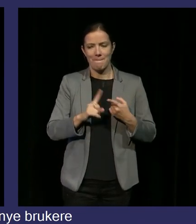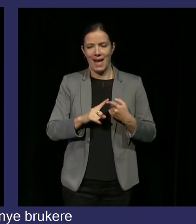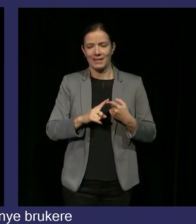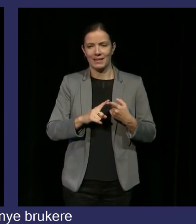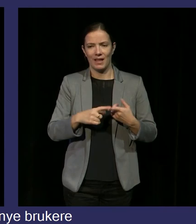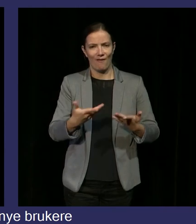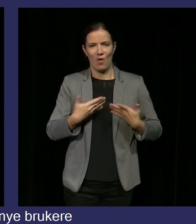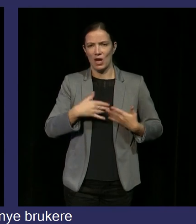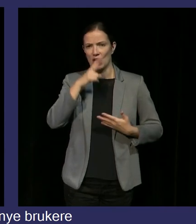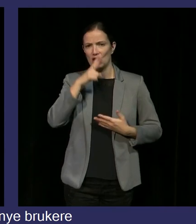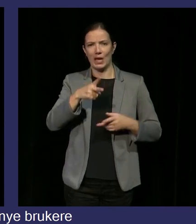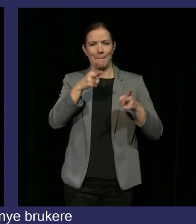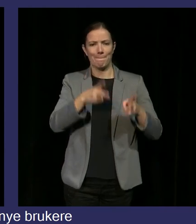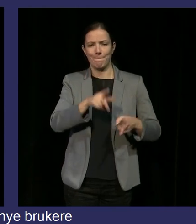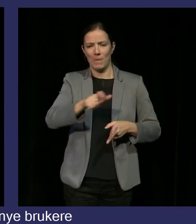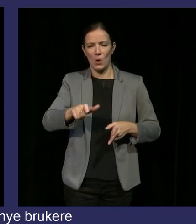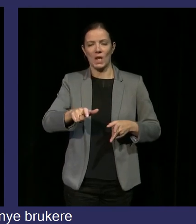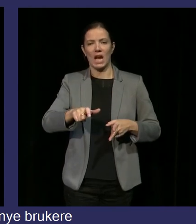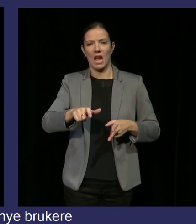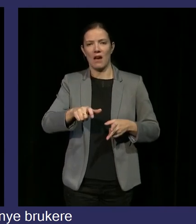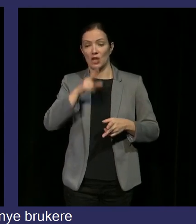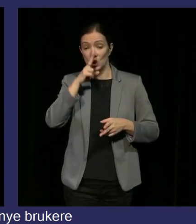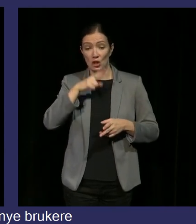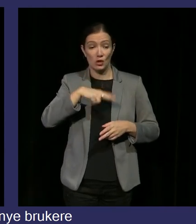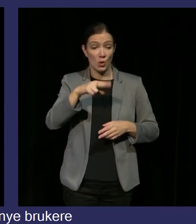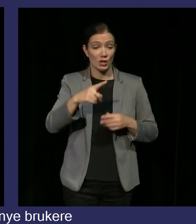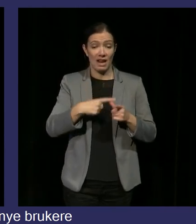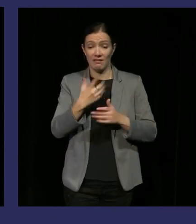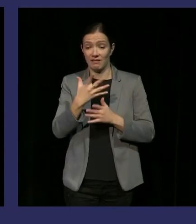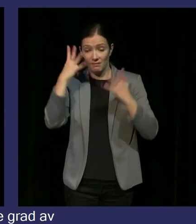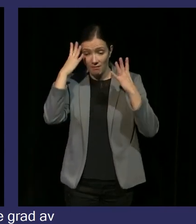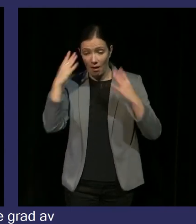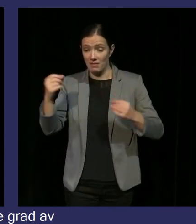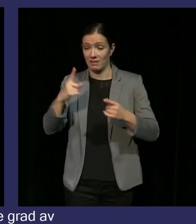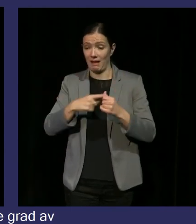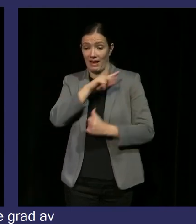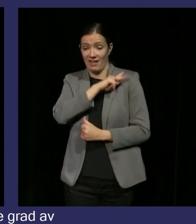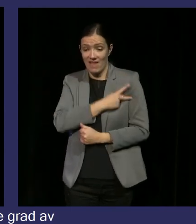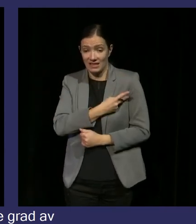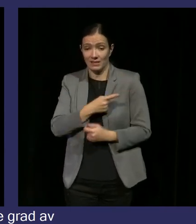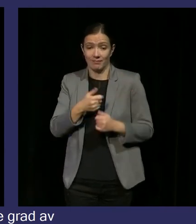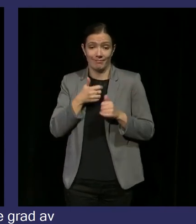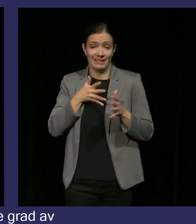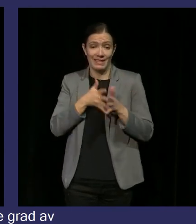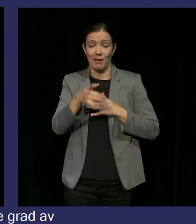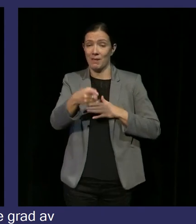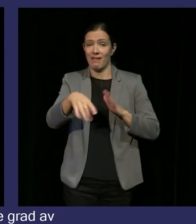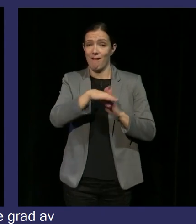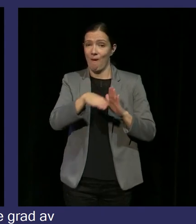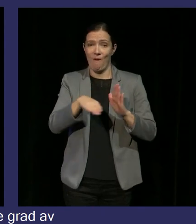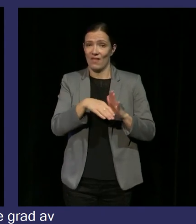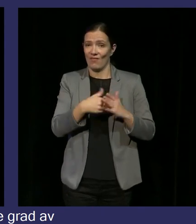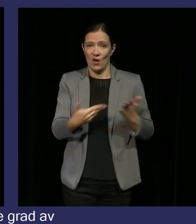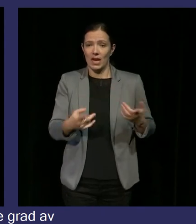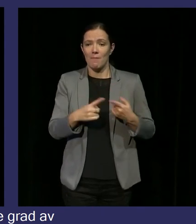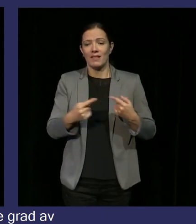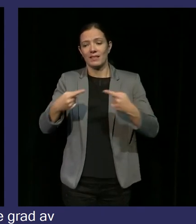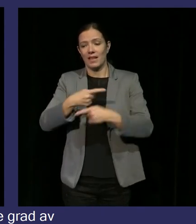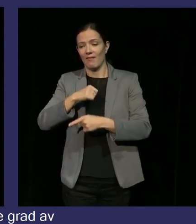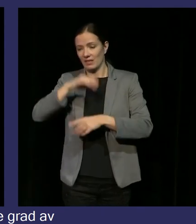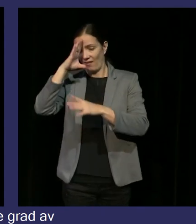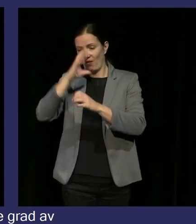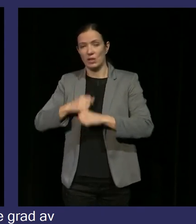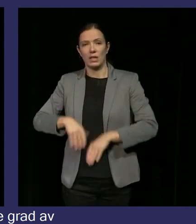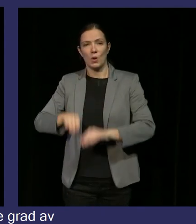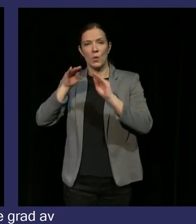nye brukere av nynorsk og samisk og kvensk og så videre av den loven. Og det kommer i større grad av utdanningsloven, hvordan den